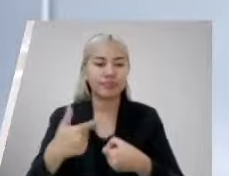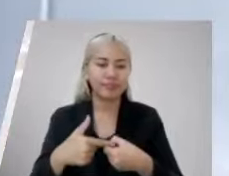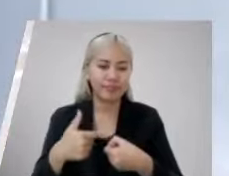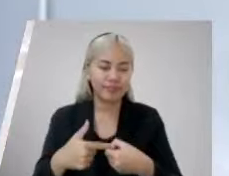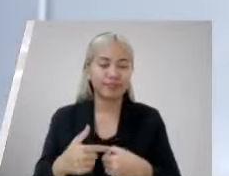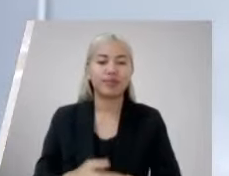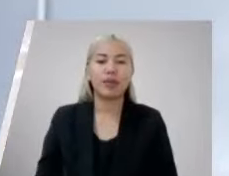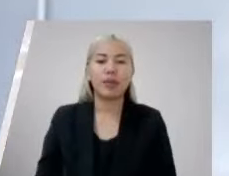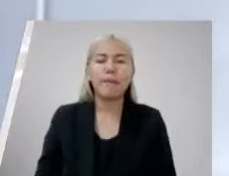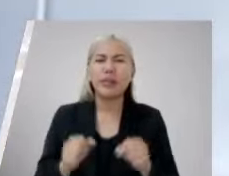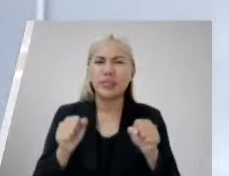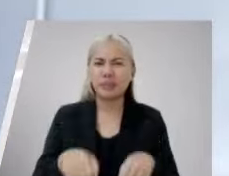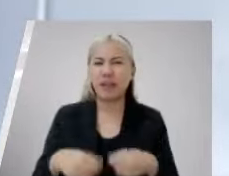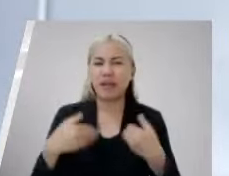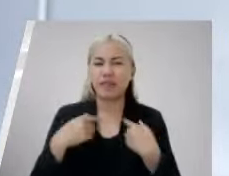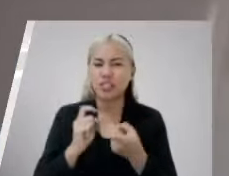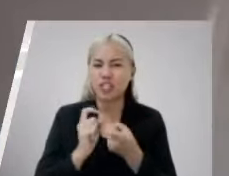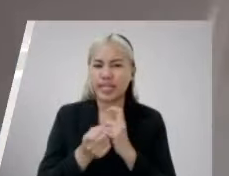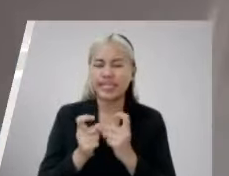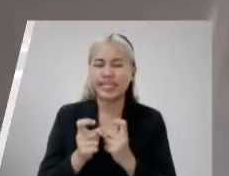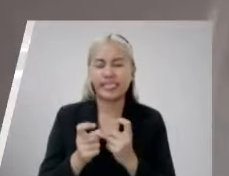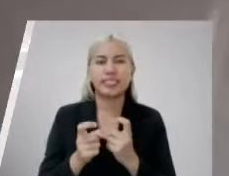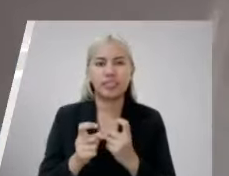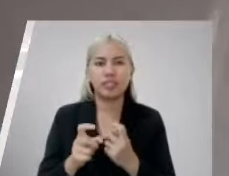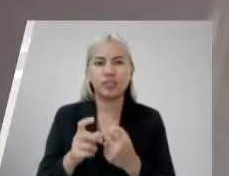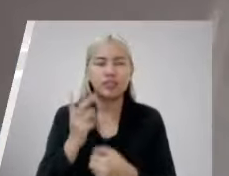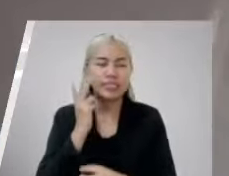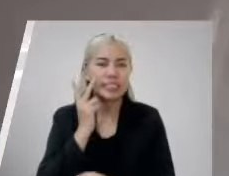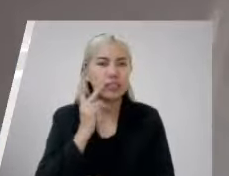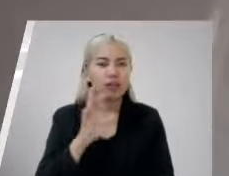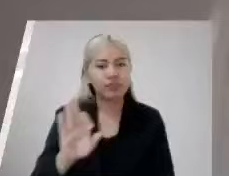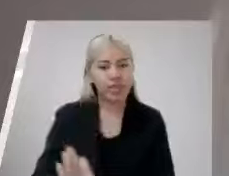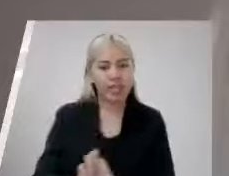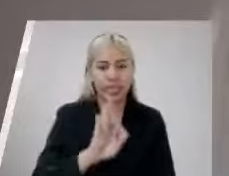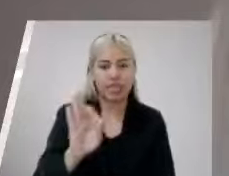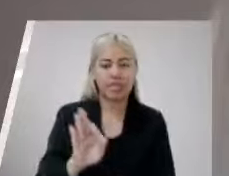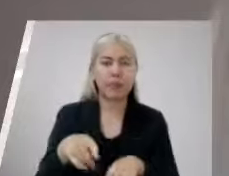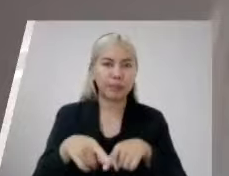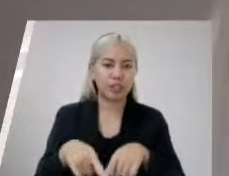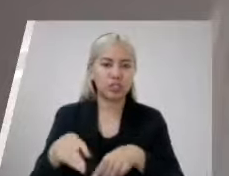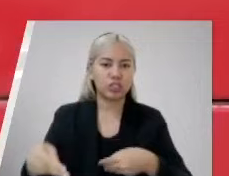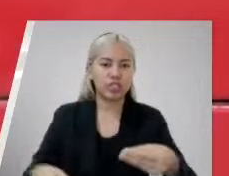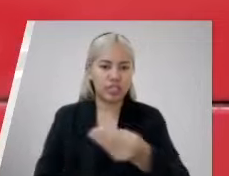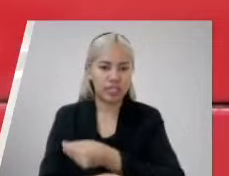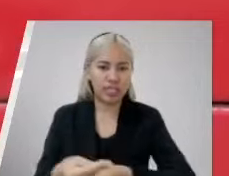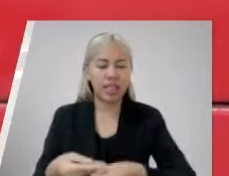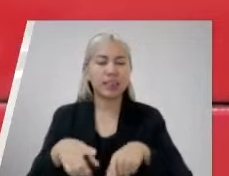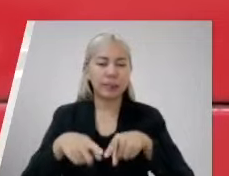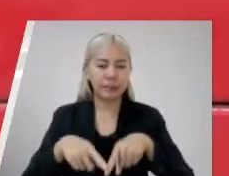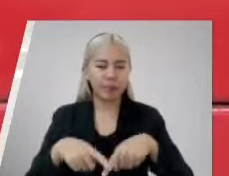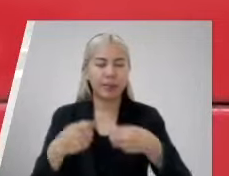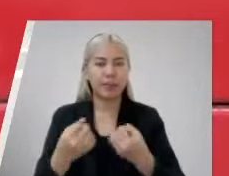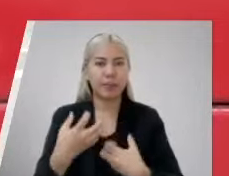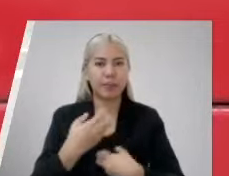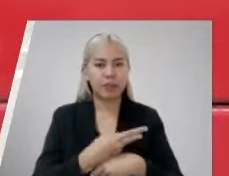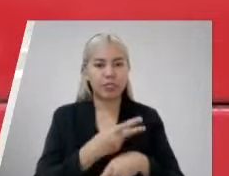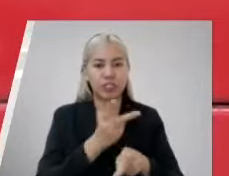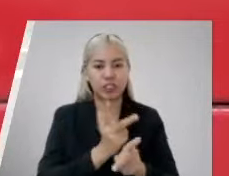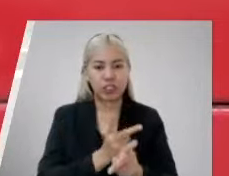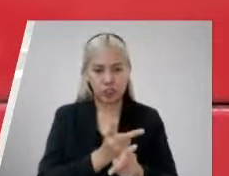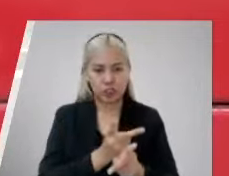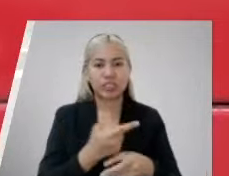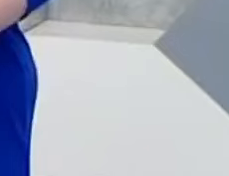Biyernes. Bunsod daw ang rollback ng nakikitang pagtamlay sa demand at mas maraming produksyon ng langis mula sa Amerika.